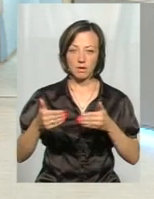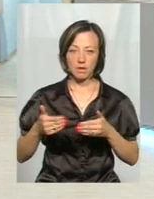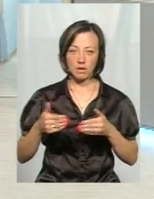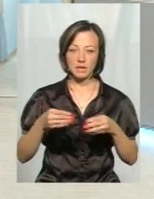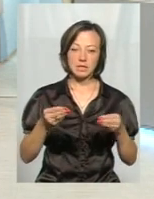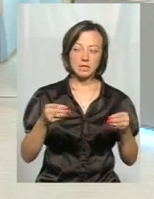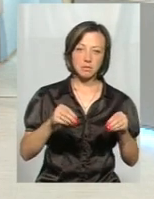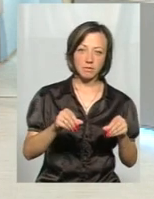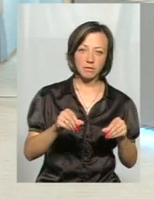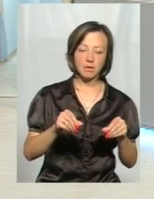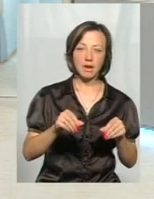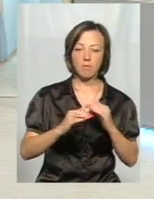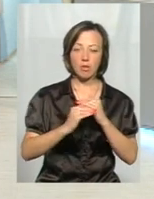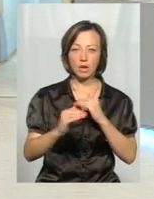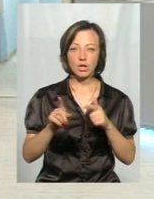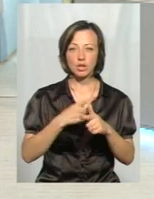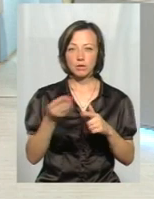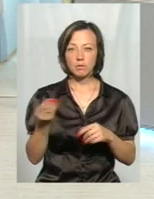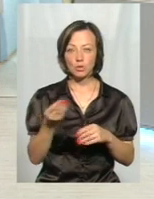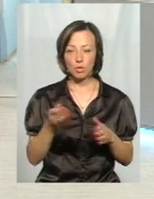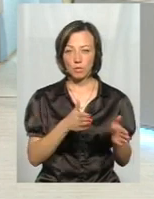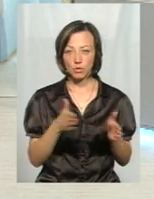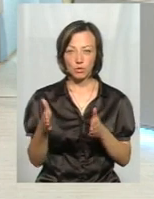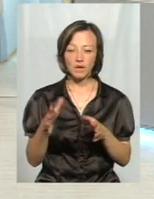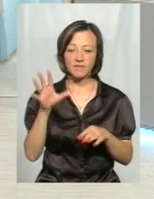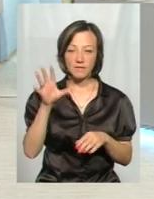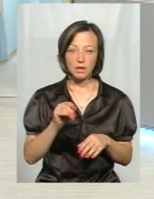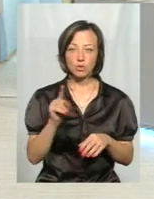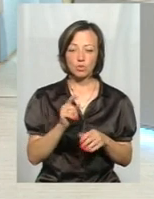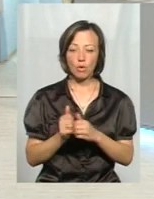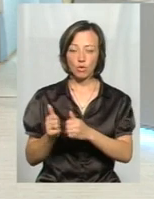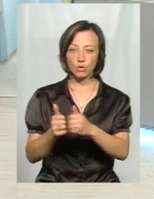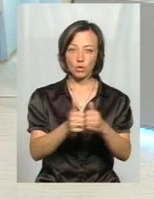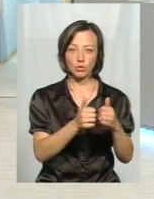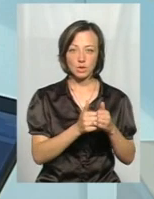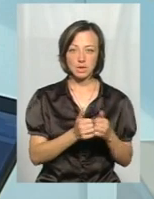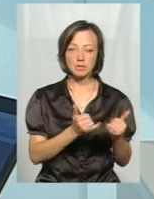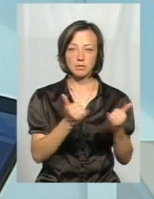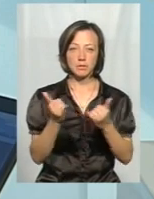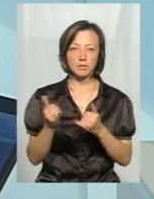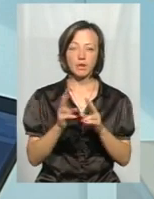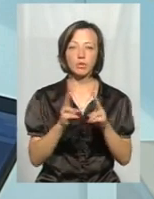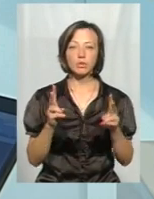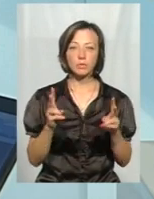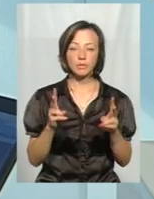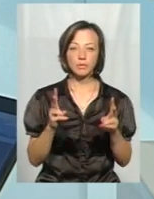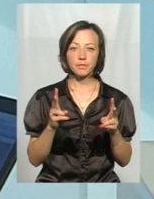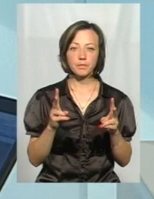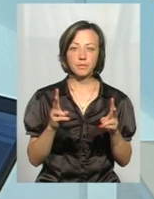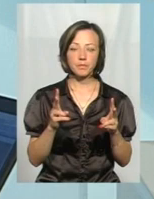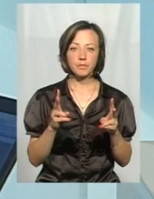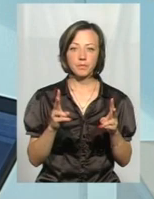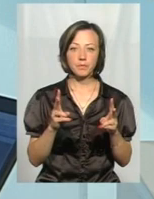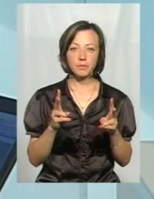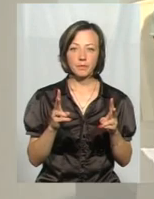земне чи земельне покриття чи пісок, його підготовка і все те, що оточує. Забезпечення питного режиму іменно в